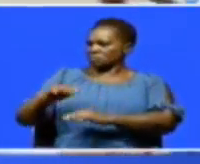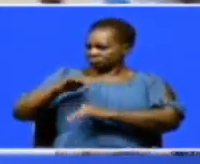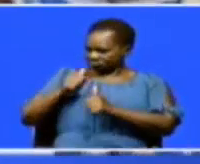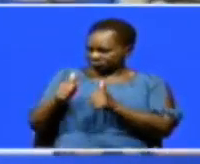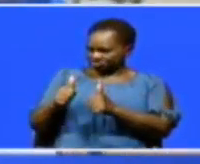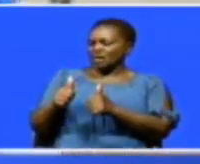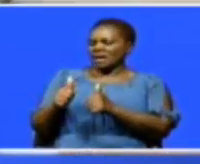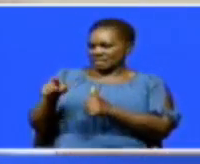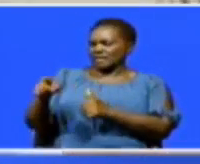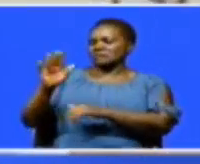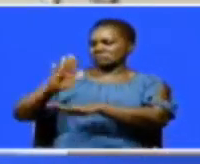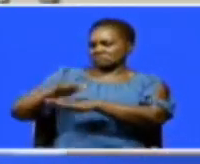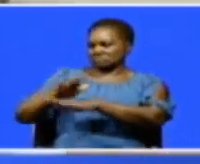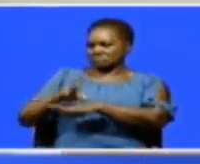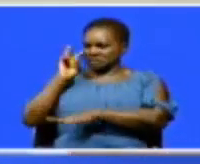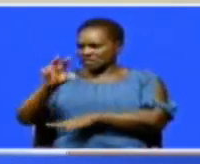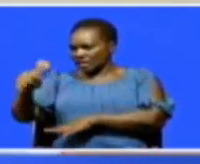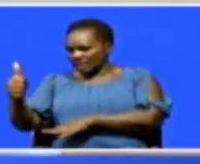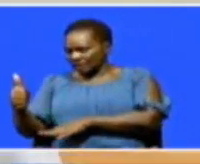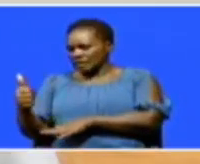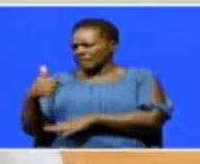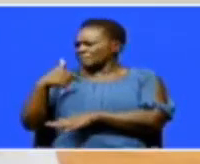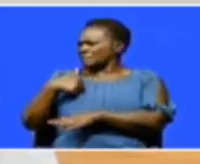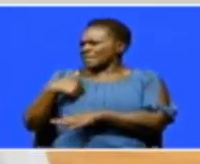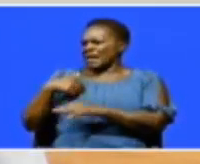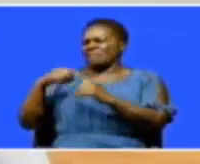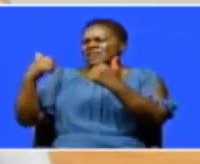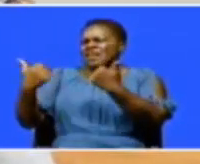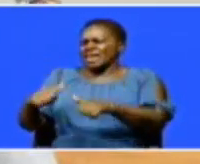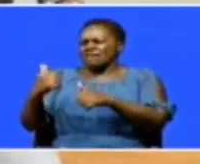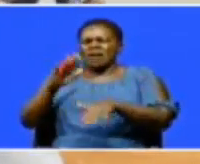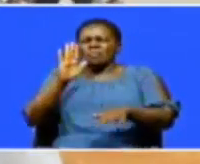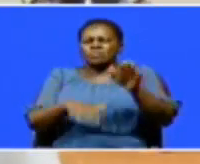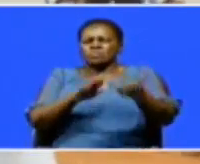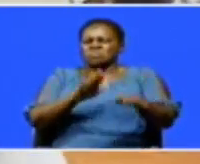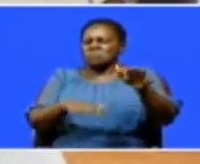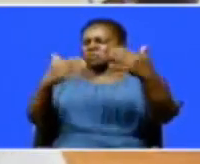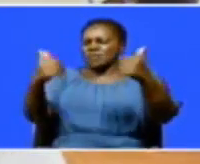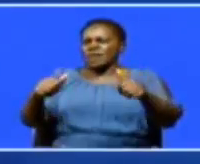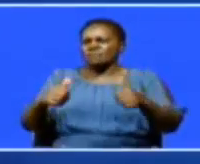Anasema hiyo angalia ingii. Sasa mimi kupimwa nitapimwa siku gani?